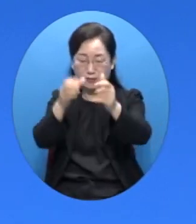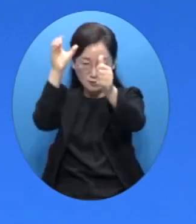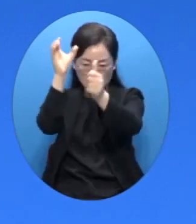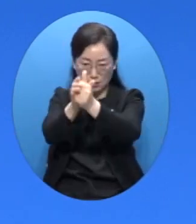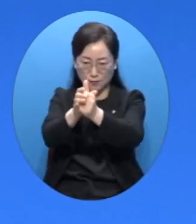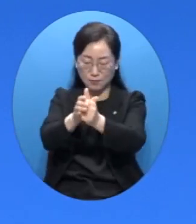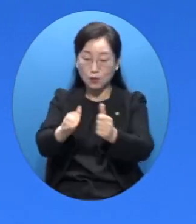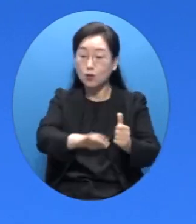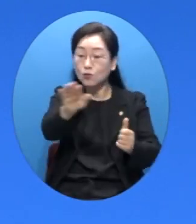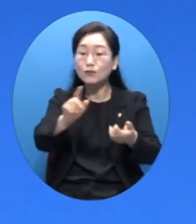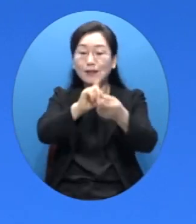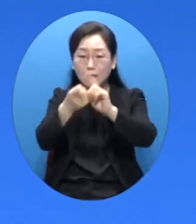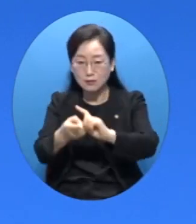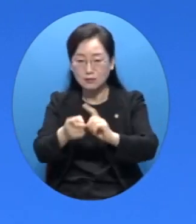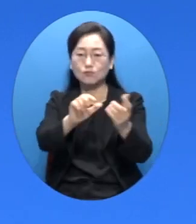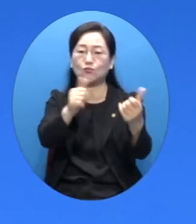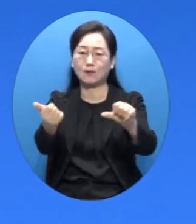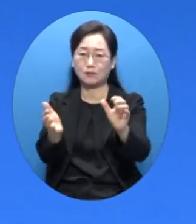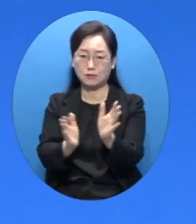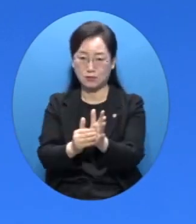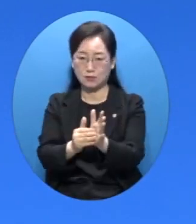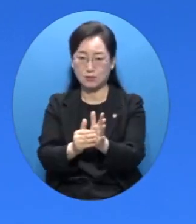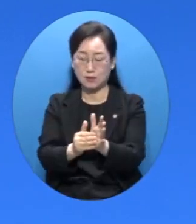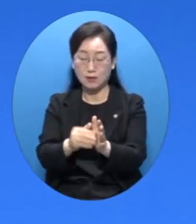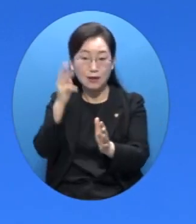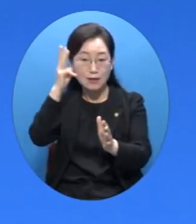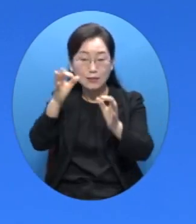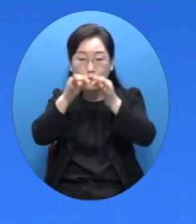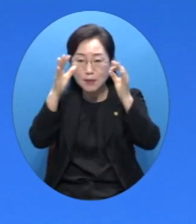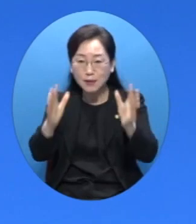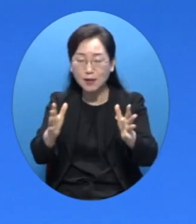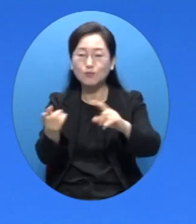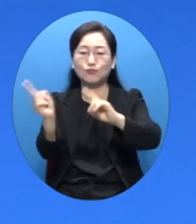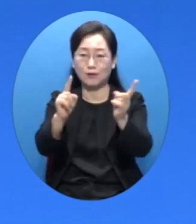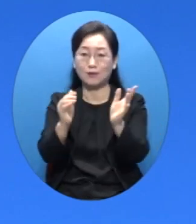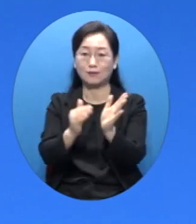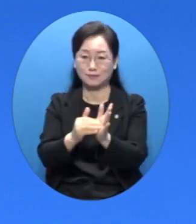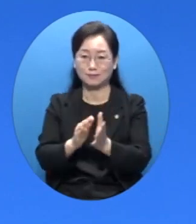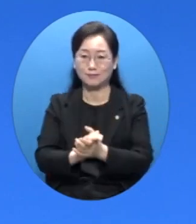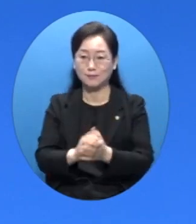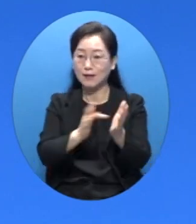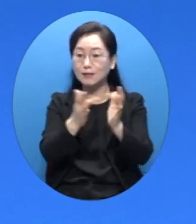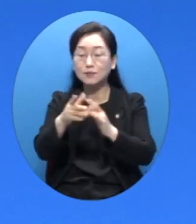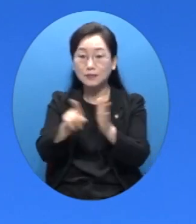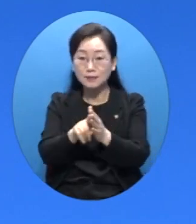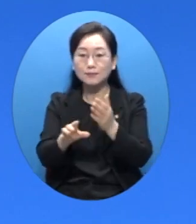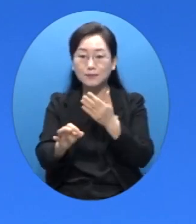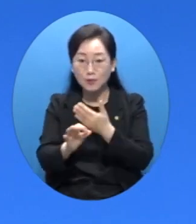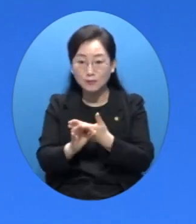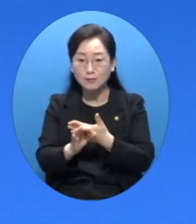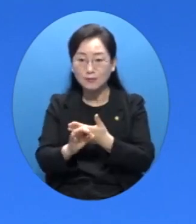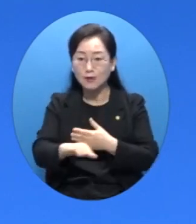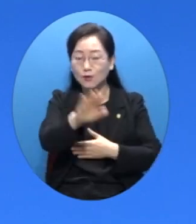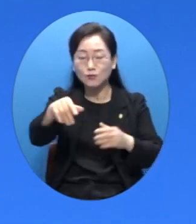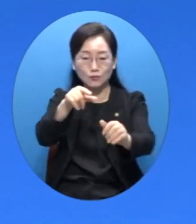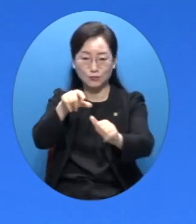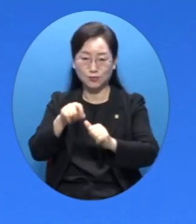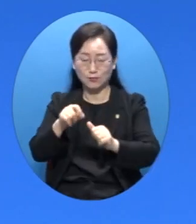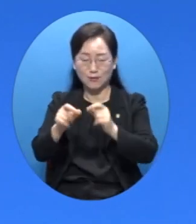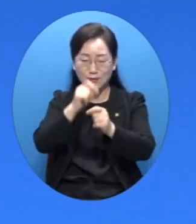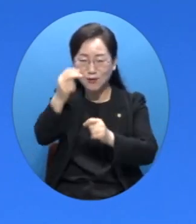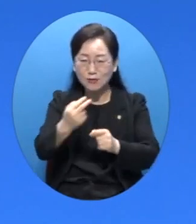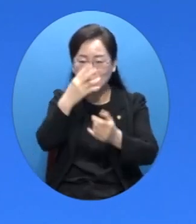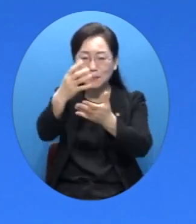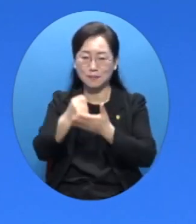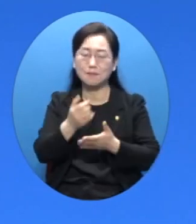대신하여 돌아가셨습니다. 그리고 3일 만에 부활하셨습니다. 예수를 믿기만 하면 우리는 구원받고 영생을 얻게